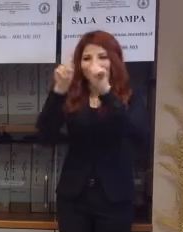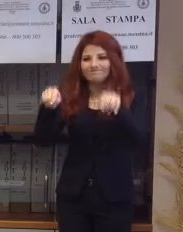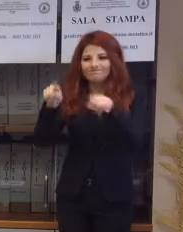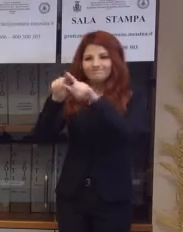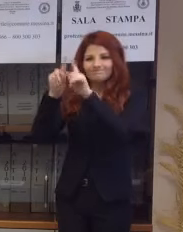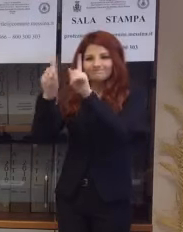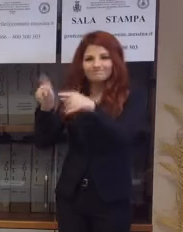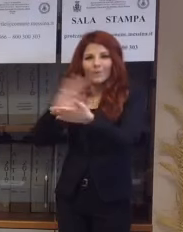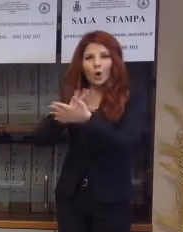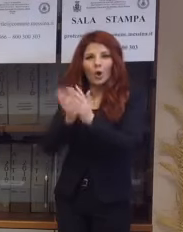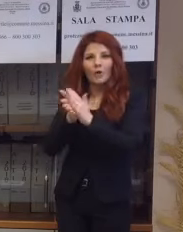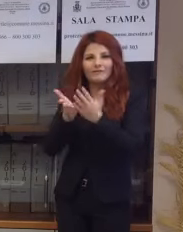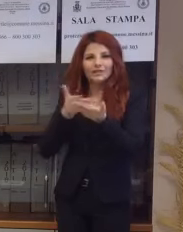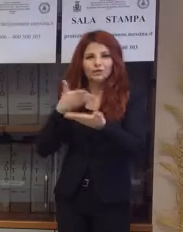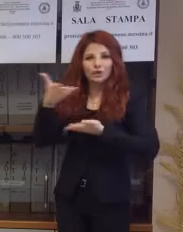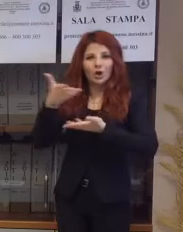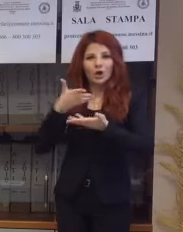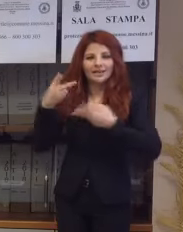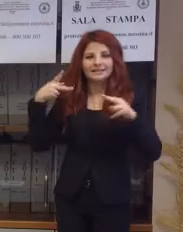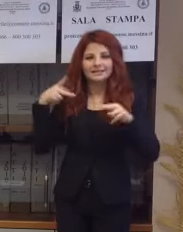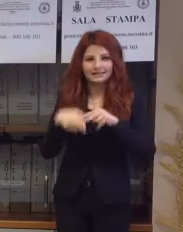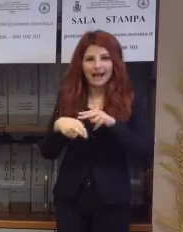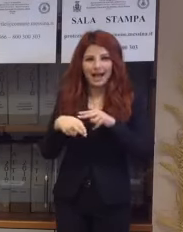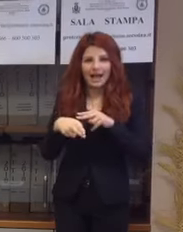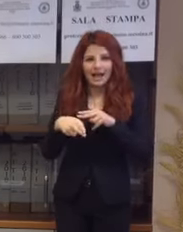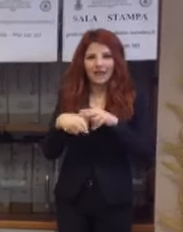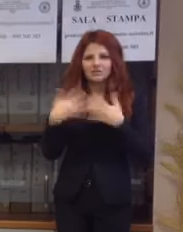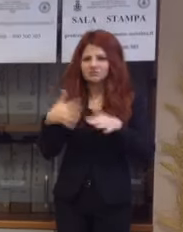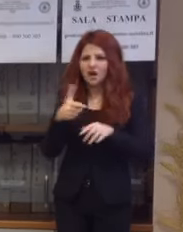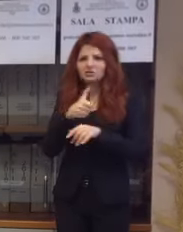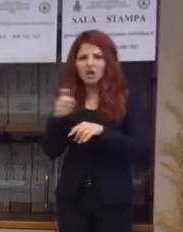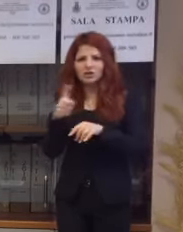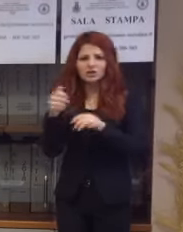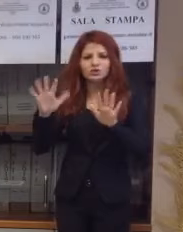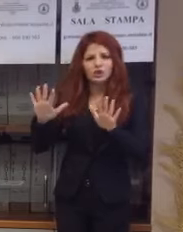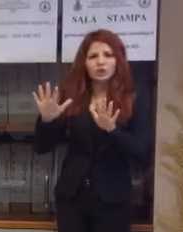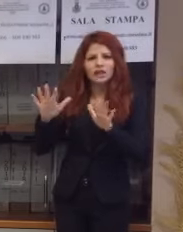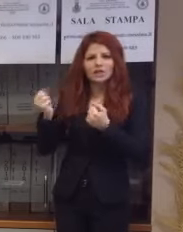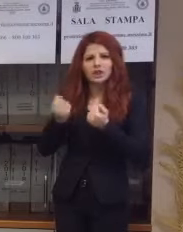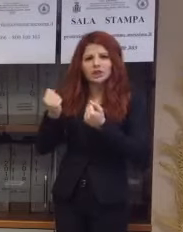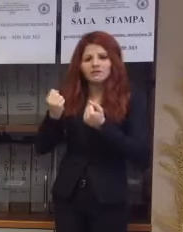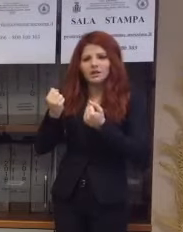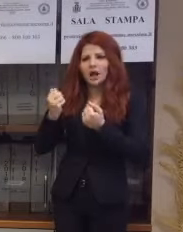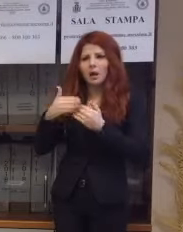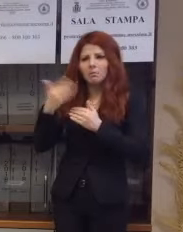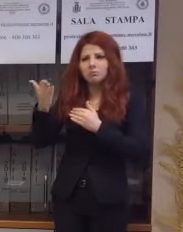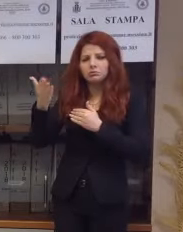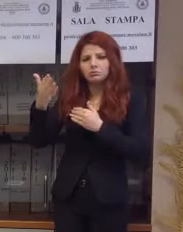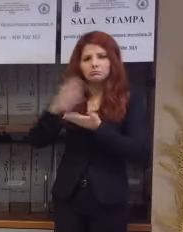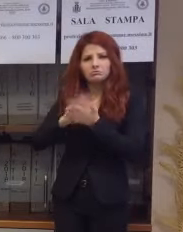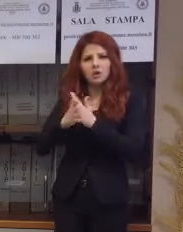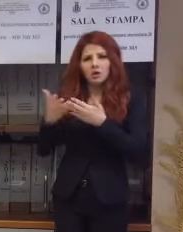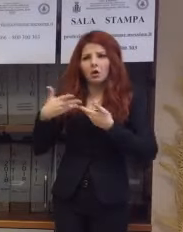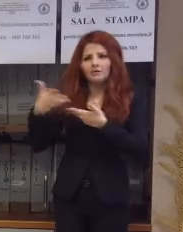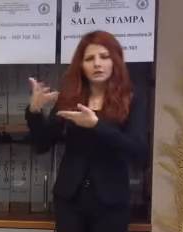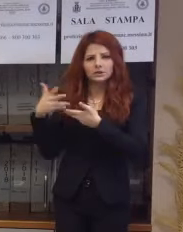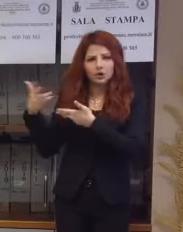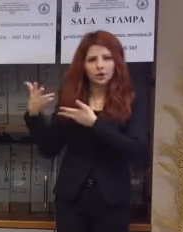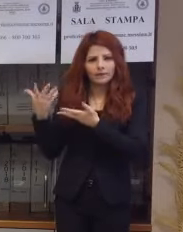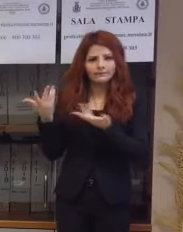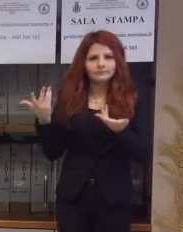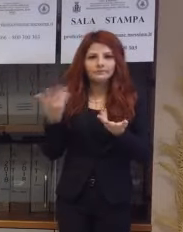attività, quindi siccome vogliamo garantire a tutti di potersi convenzionare, però abbiamo anche problemi